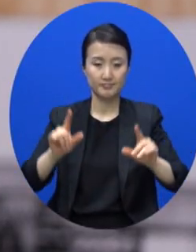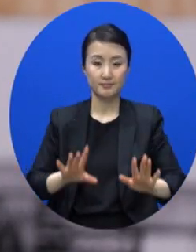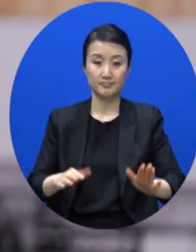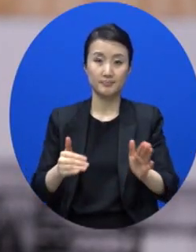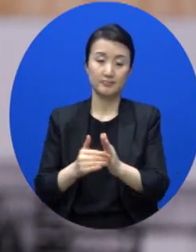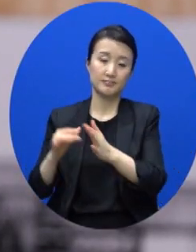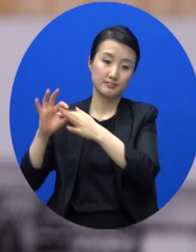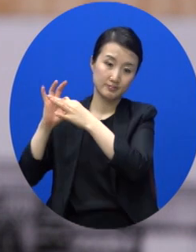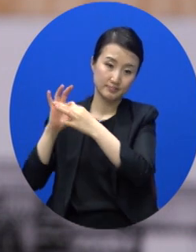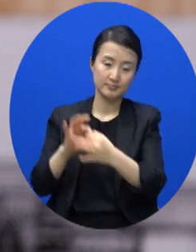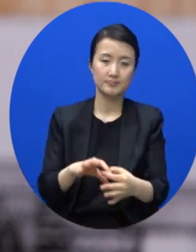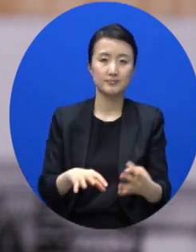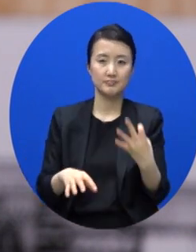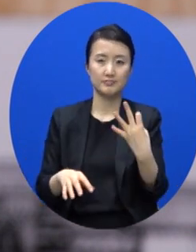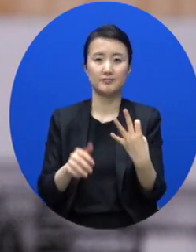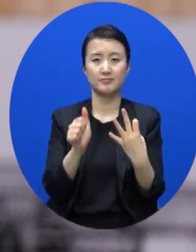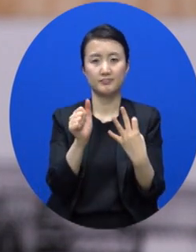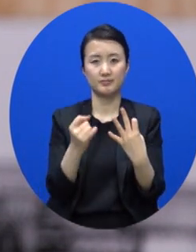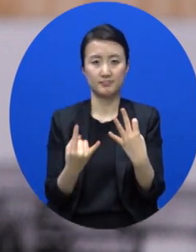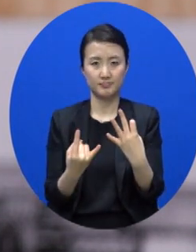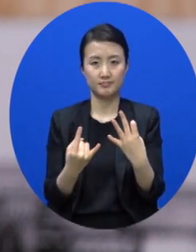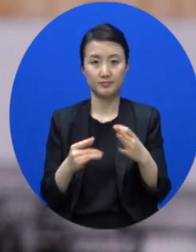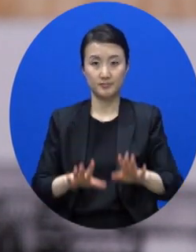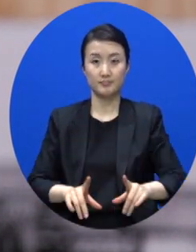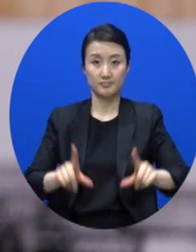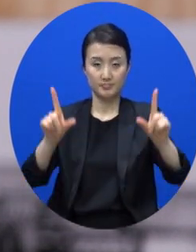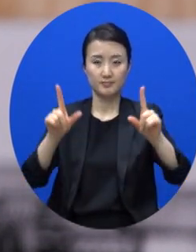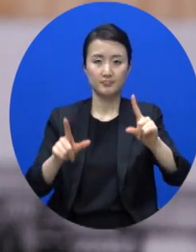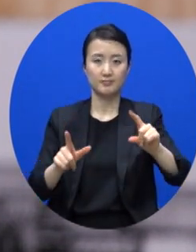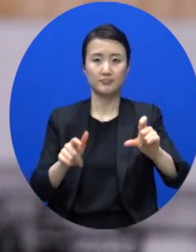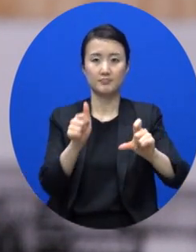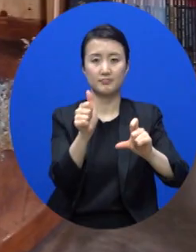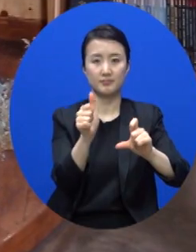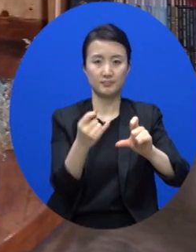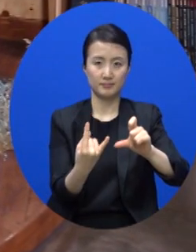14회째 했지만은 이제 금년에 15회째 합니다.